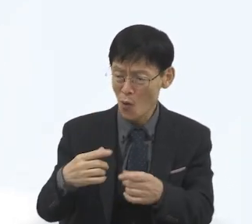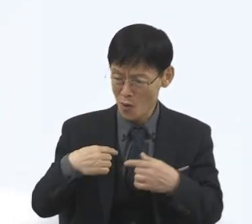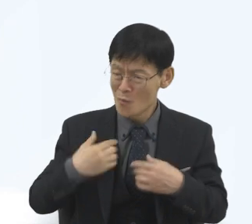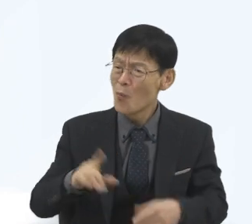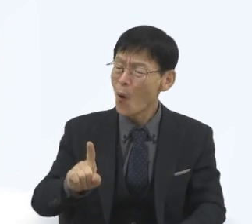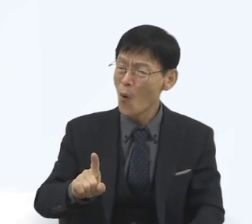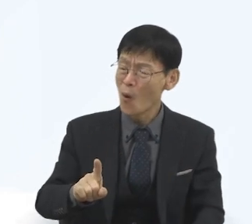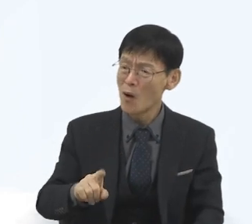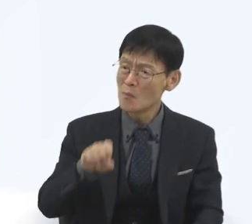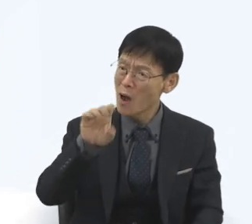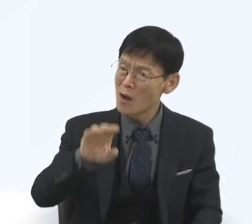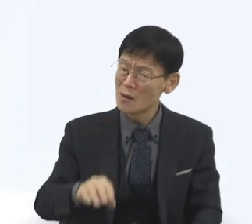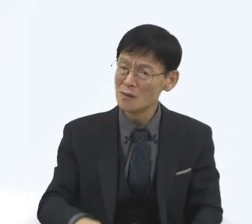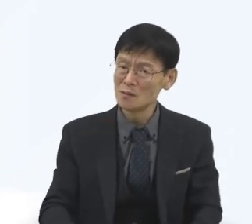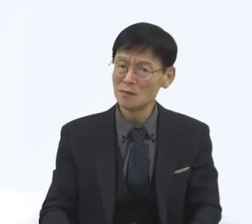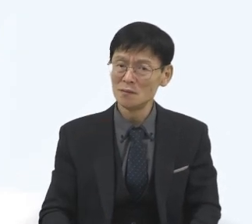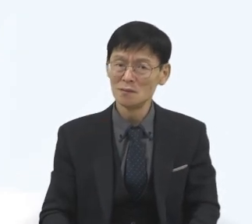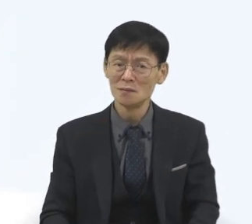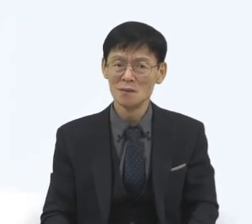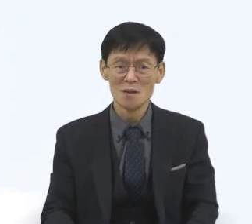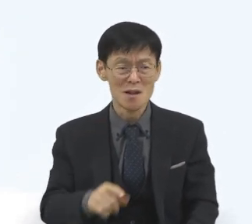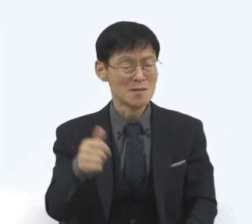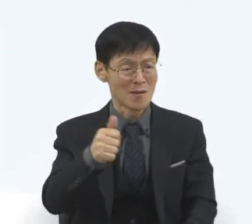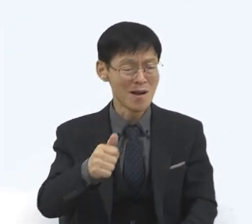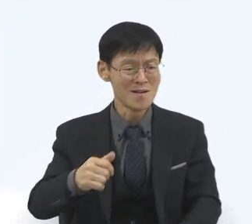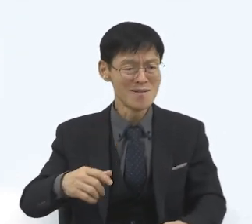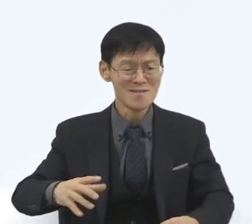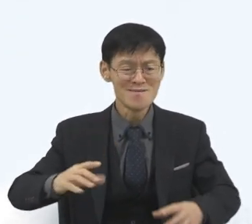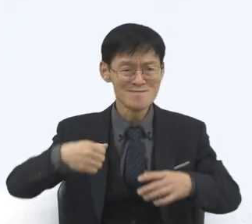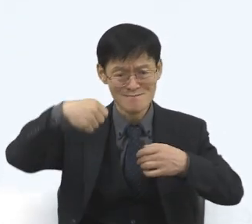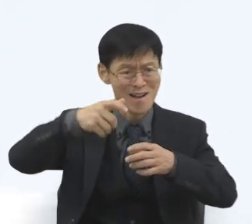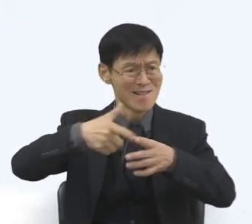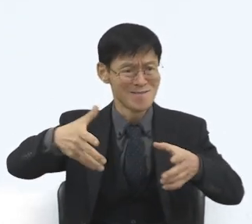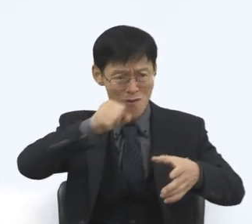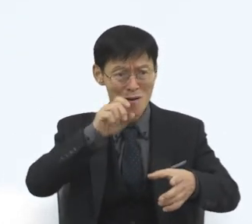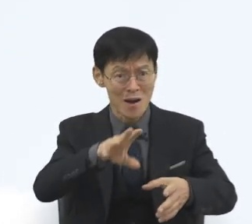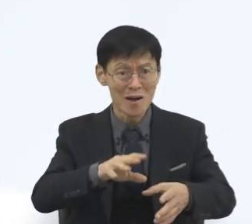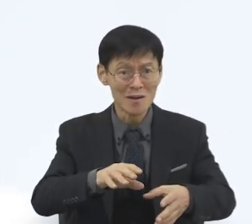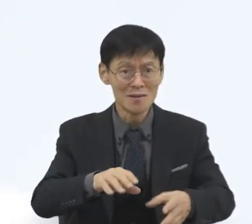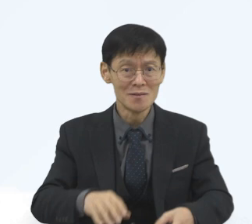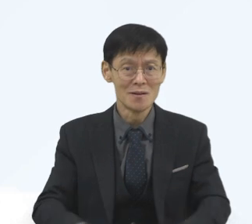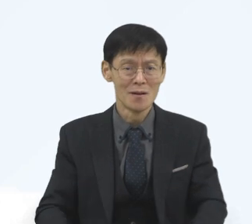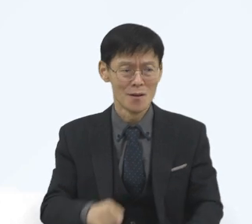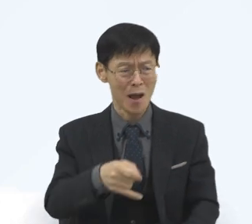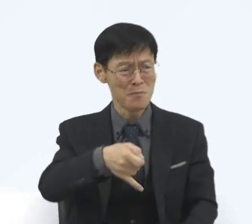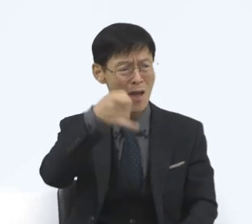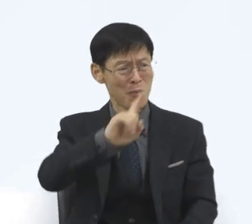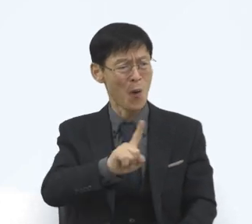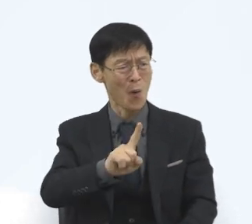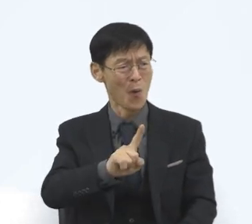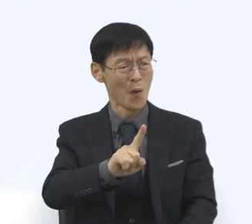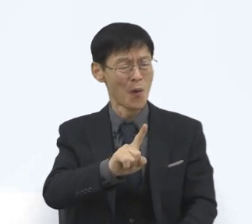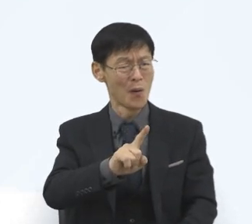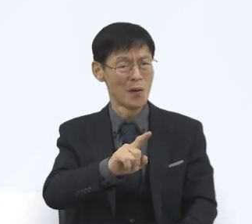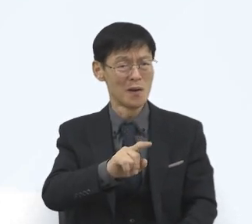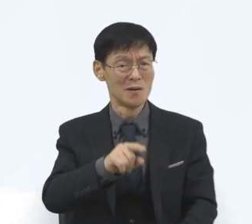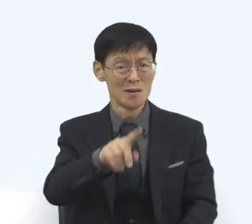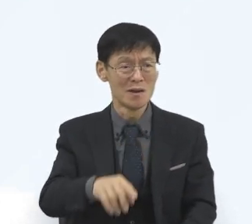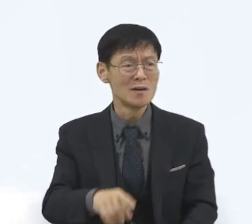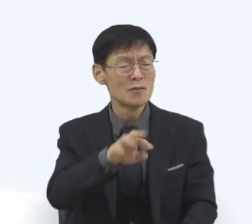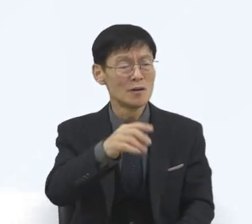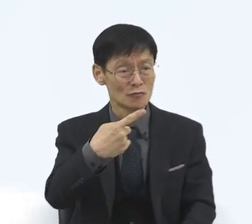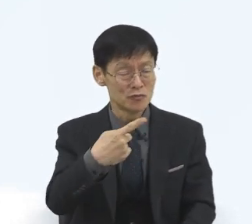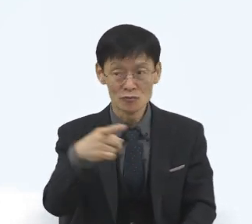그런 옷차림이 뭐야? 남자는 허벅지가 튼튼해야 하는데 좀 부실하다.